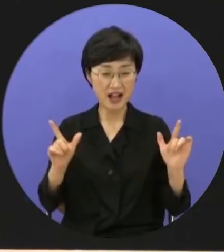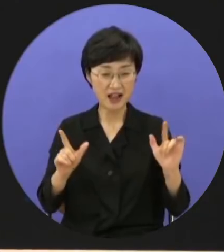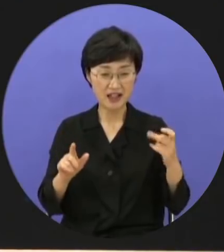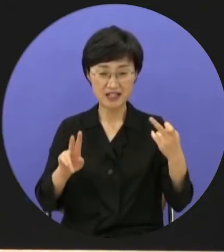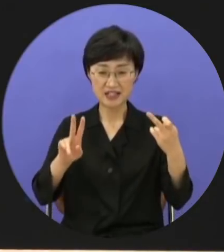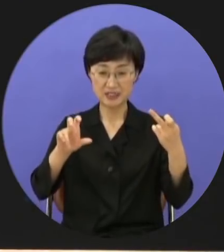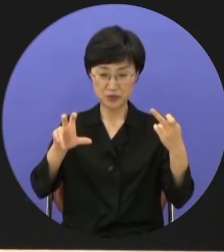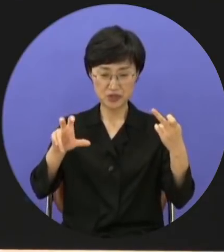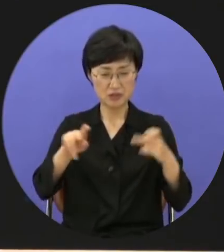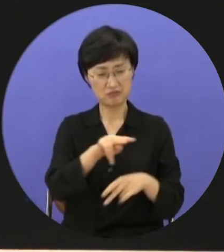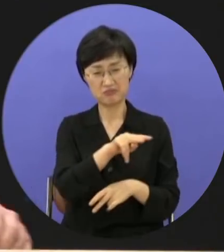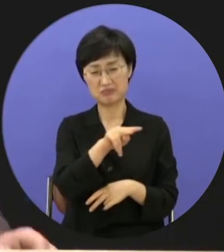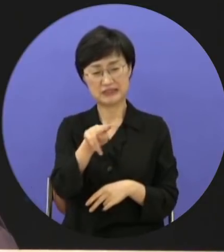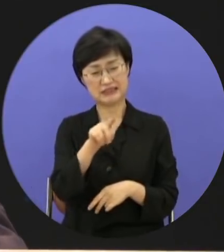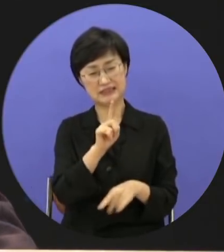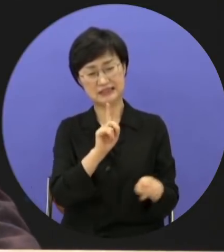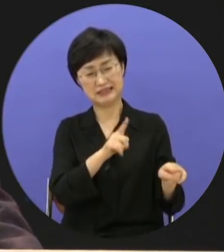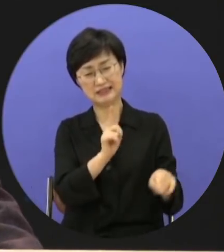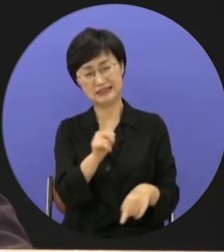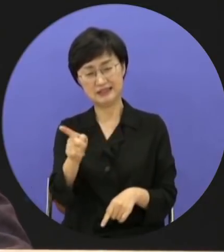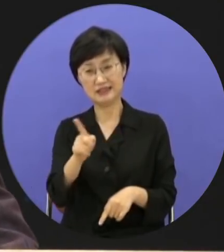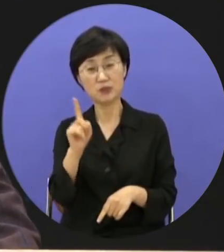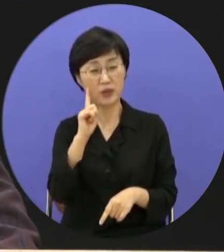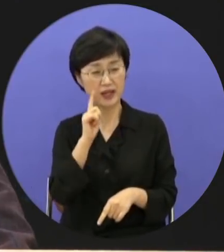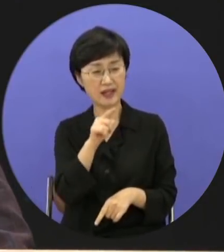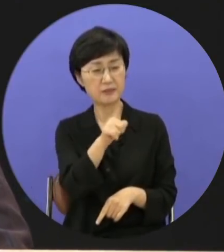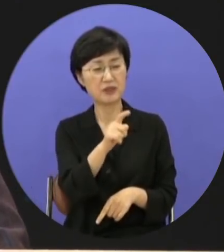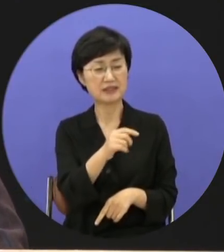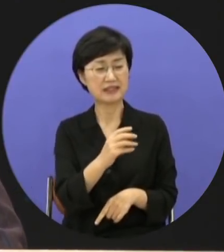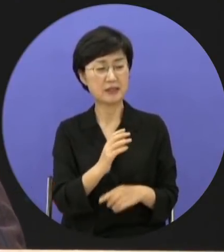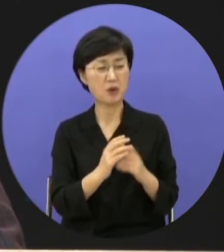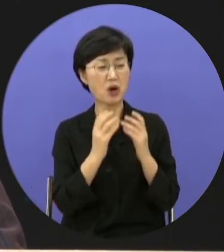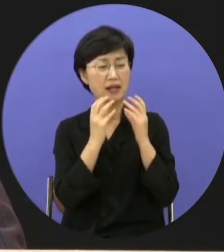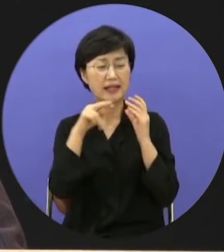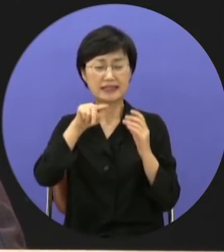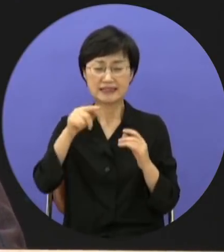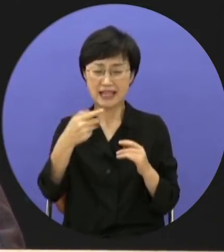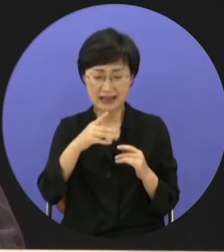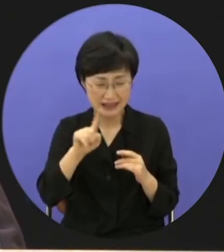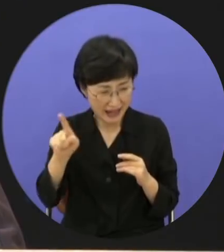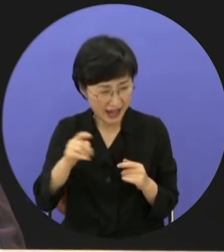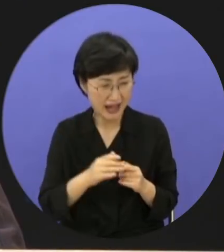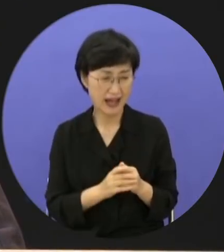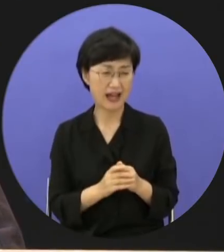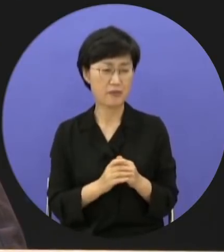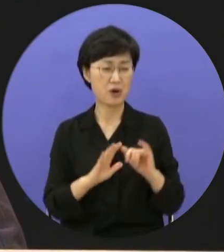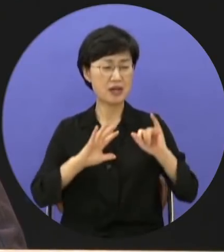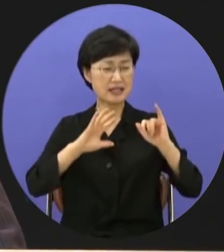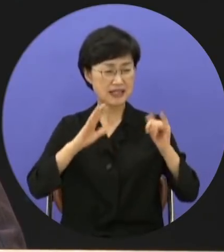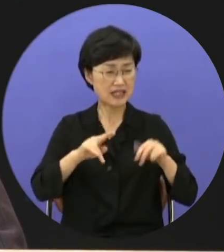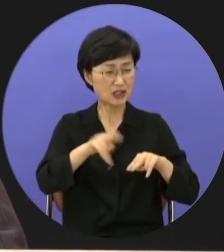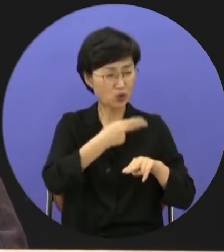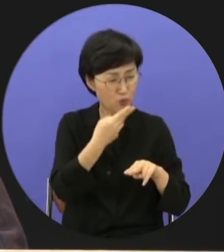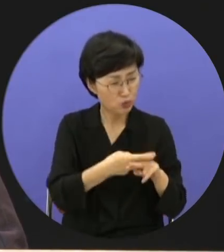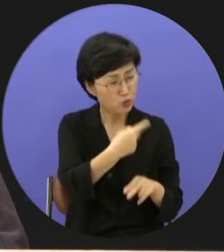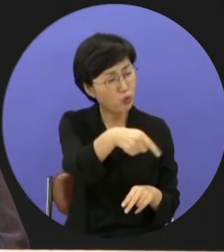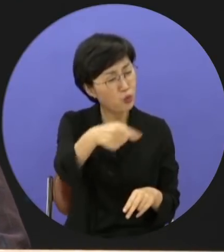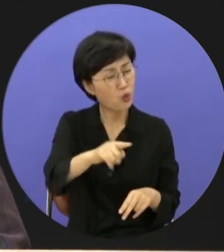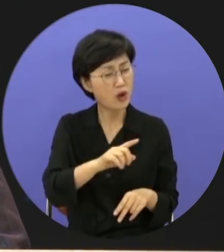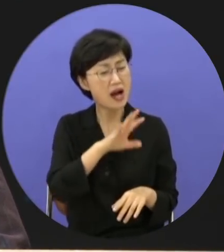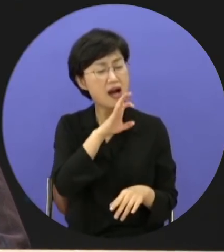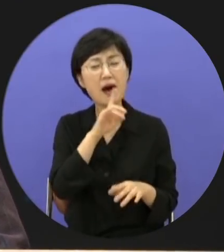걱정하는 사람도 있어. And there are also some people who are worried that this is a day that Jesus Christ came to the earth, but perhaps that has become too secularized, too